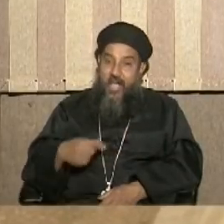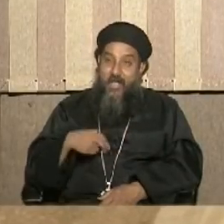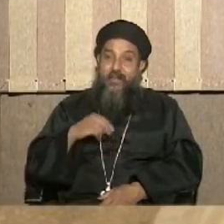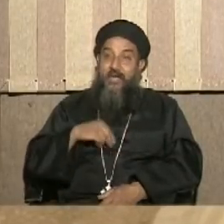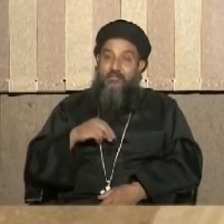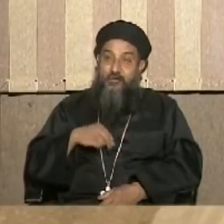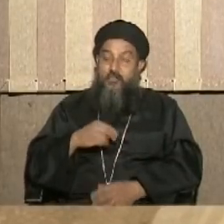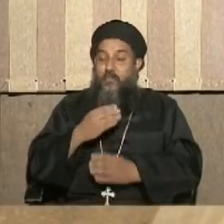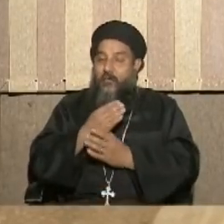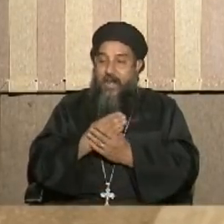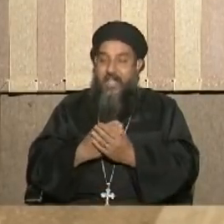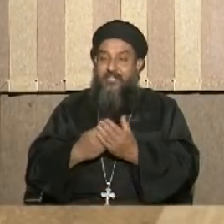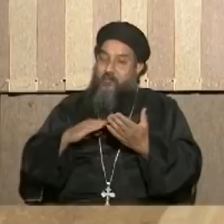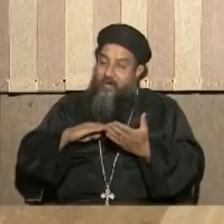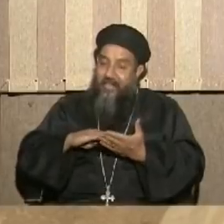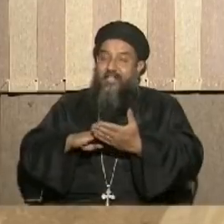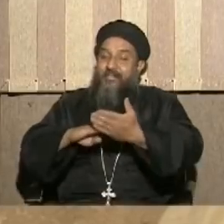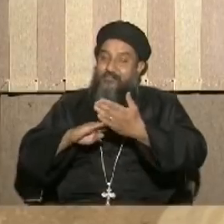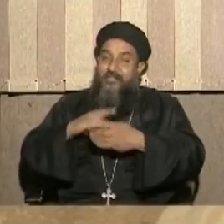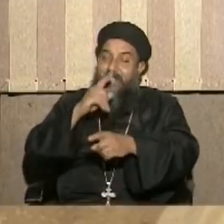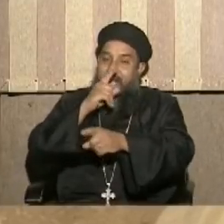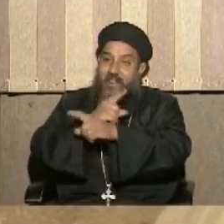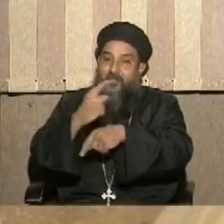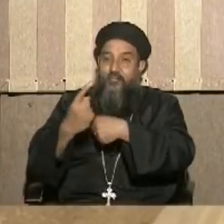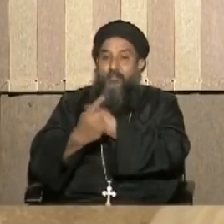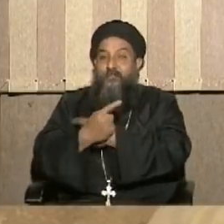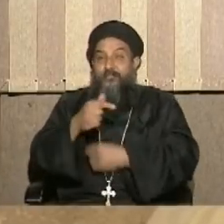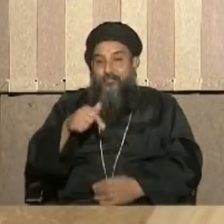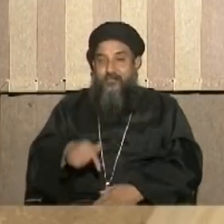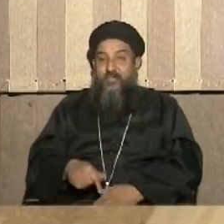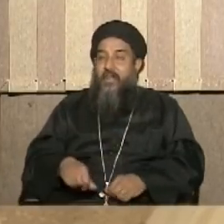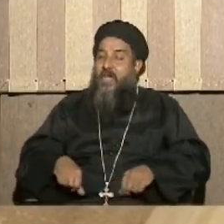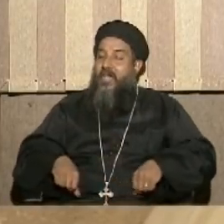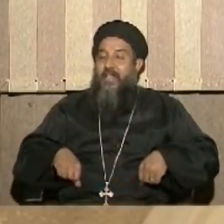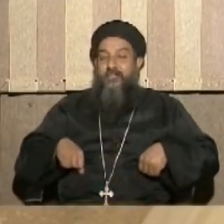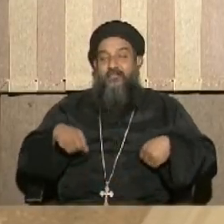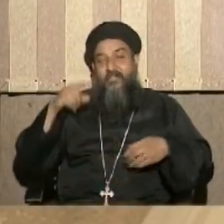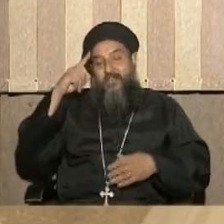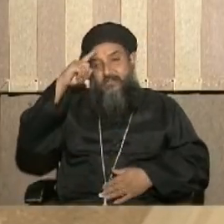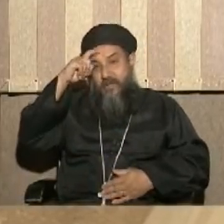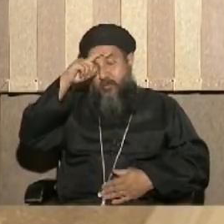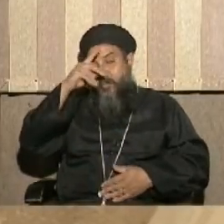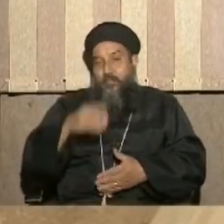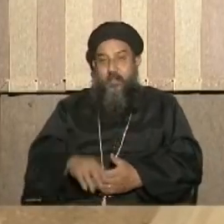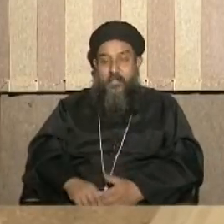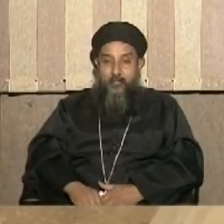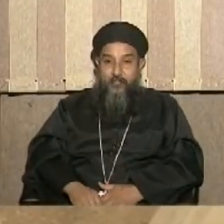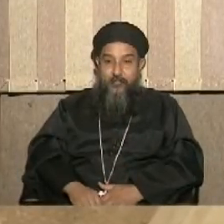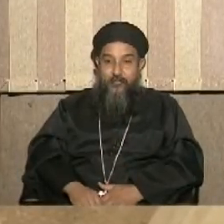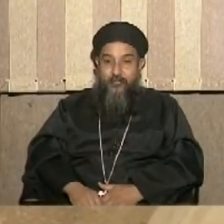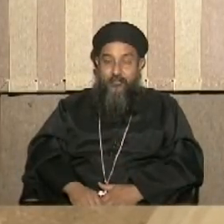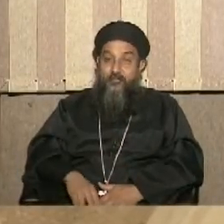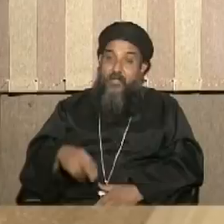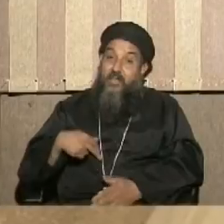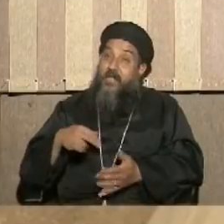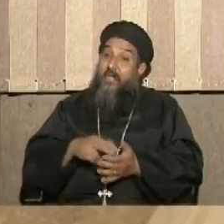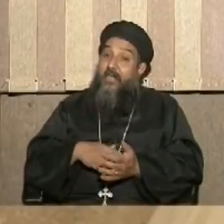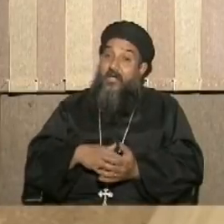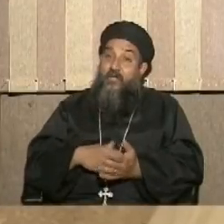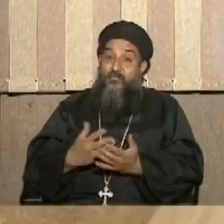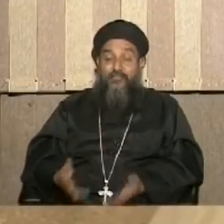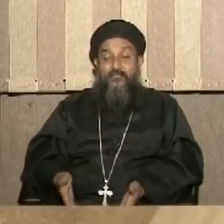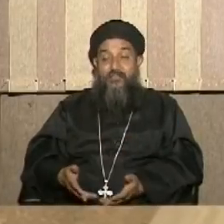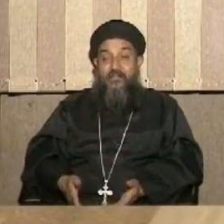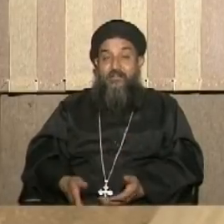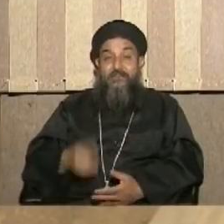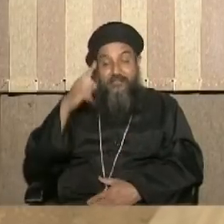اللي عاوزكم تبقوا أولادي، بس إحنا يا أولاد حياتنا صعبة جدا، وأنا خايف ما